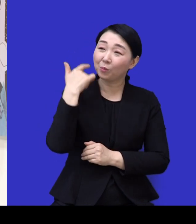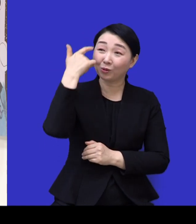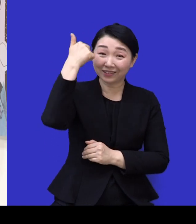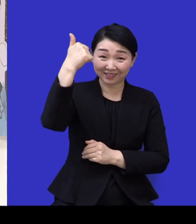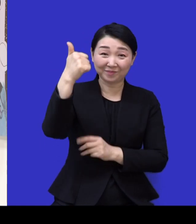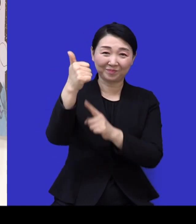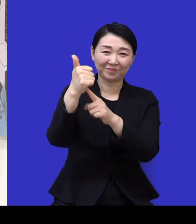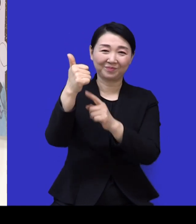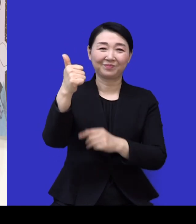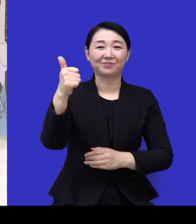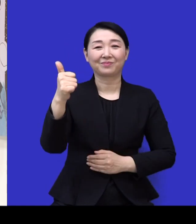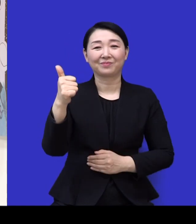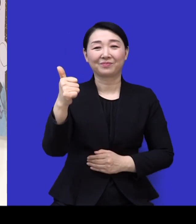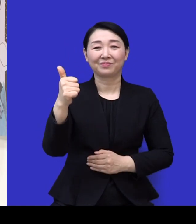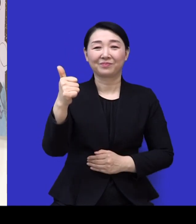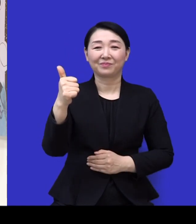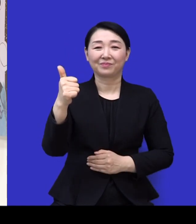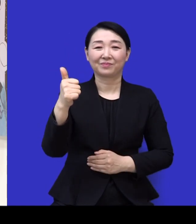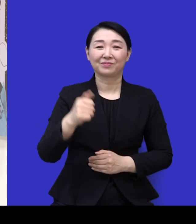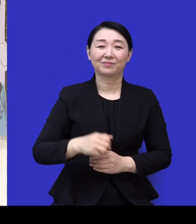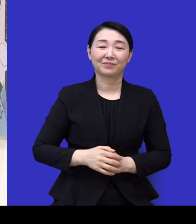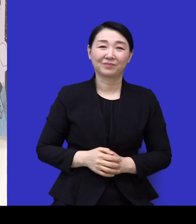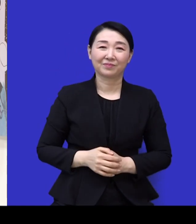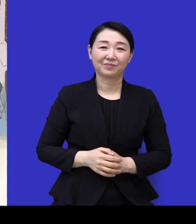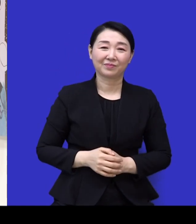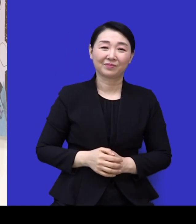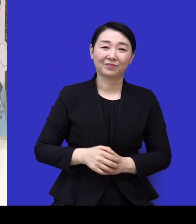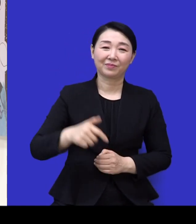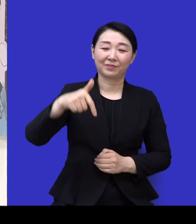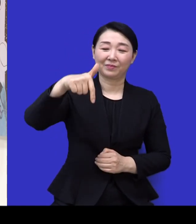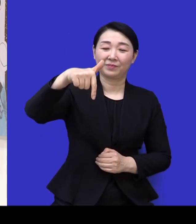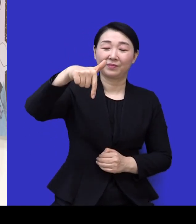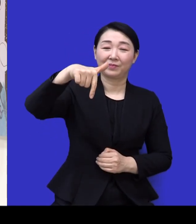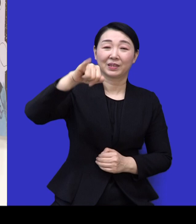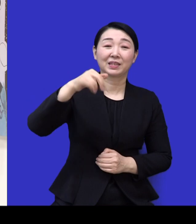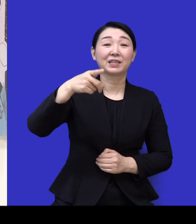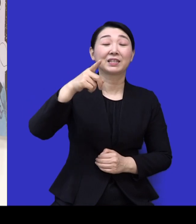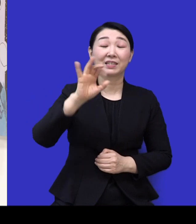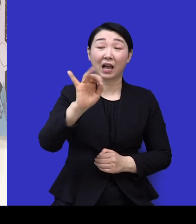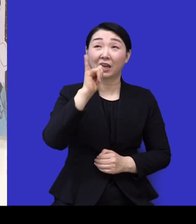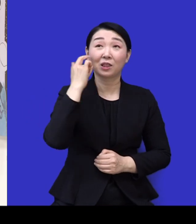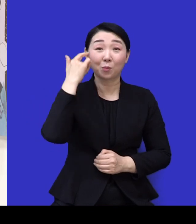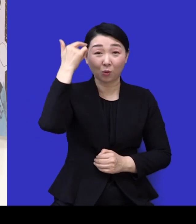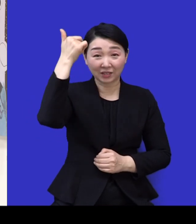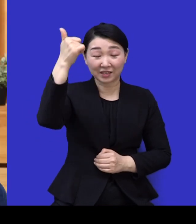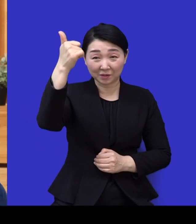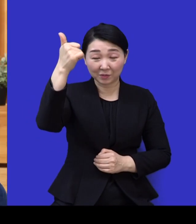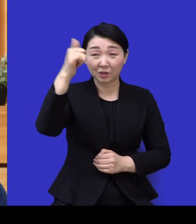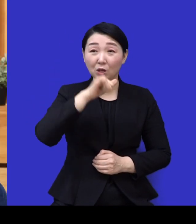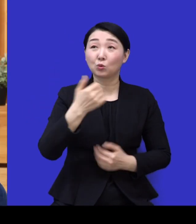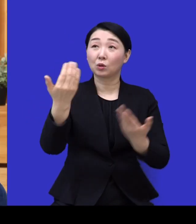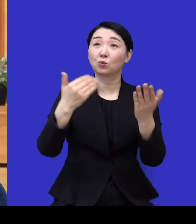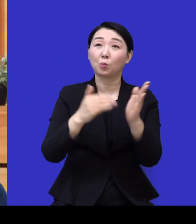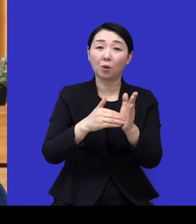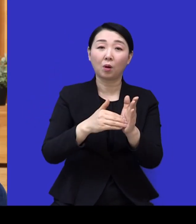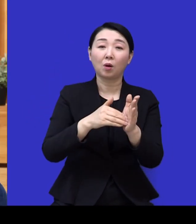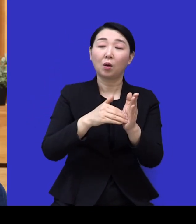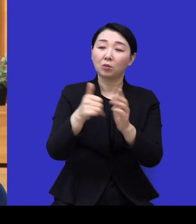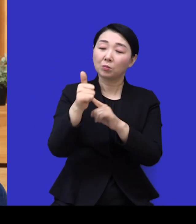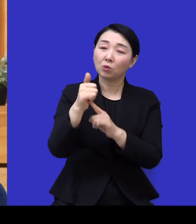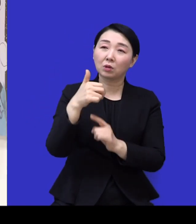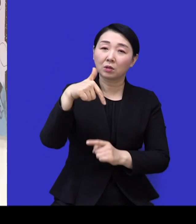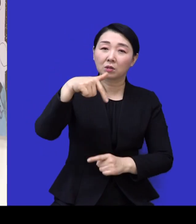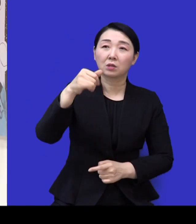목사님이 그 기장에 있는 목사님을 저한테 소개를 하시는데 네네. 그분이 굉장히 기장에서 유명하셔 이렇게 말씀하시더라고요. 그래서 네네.